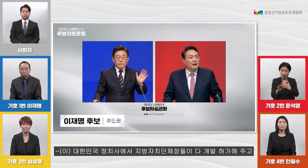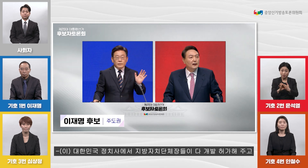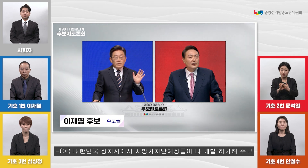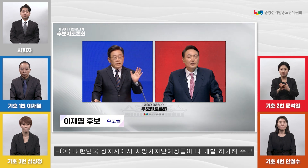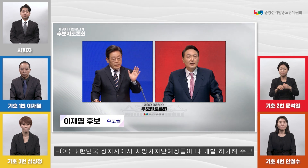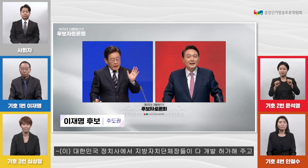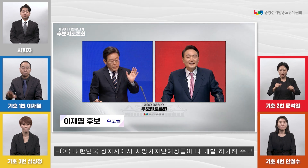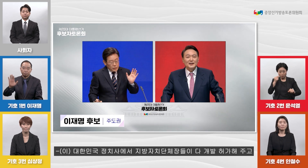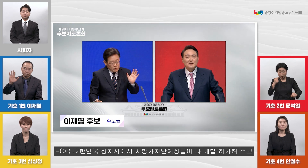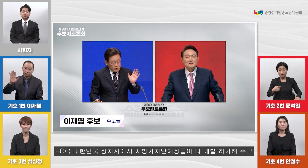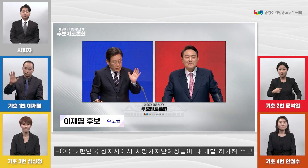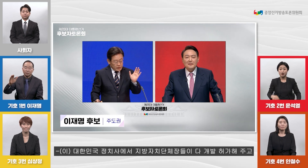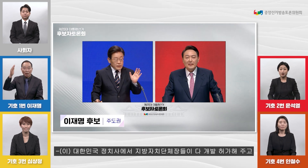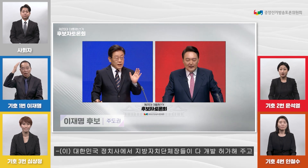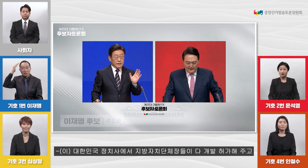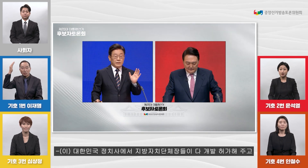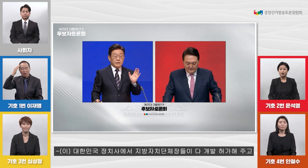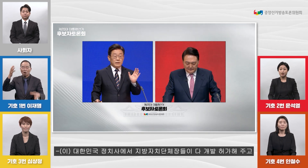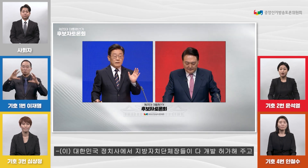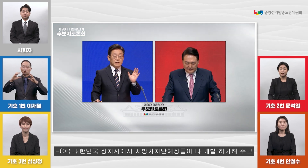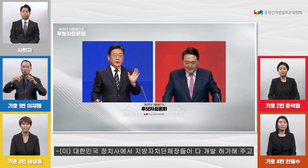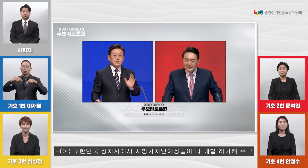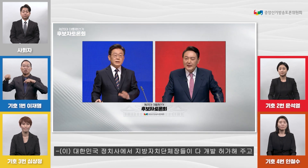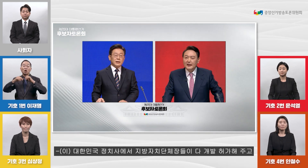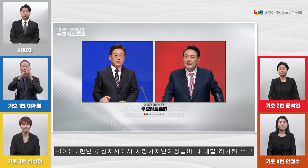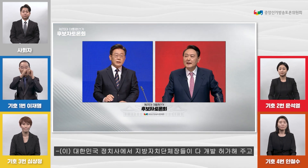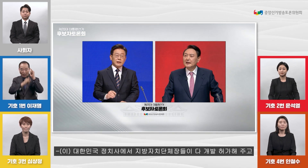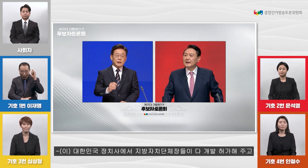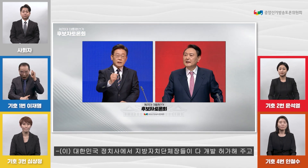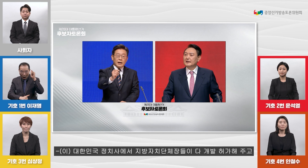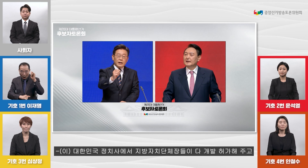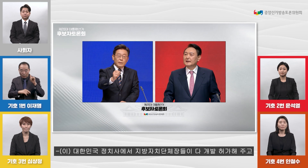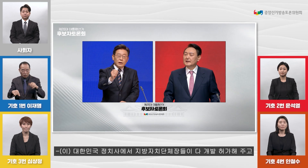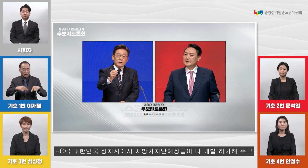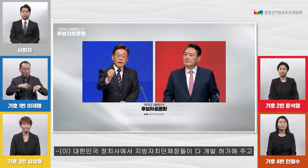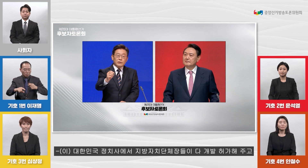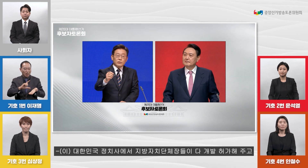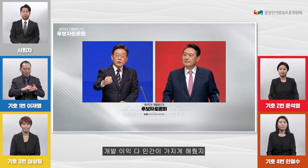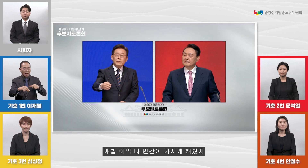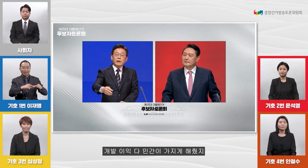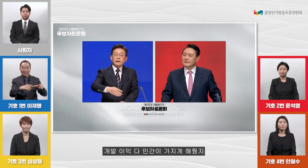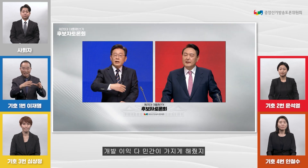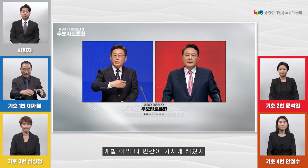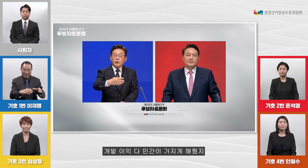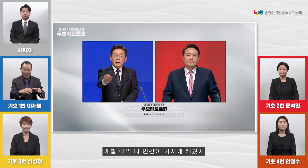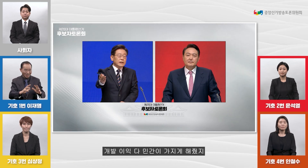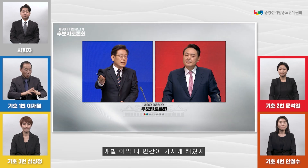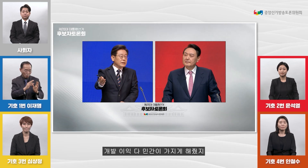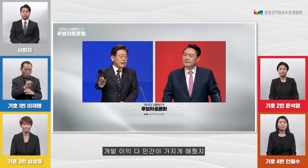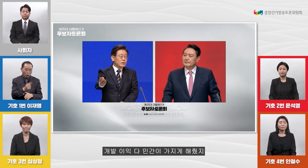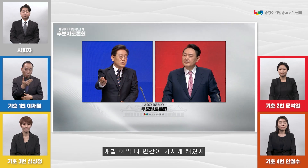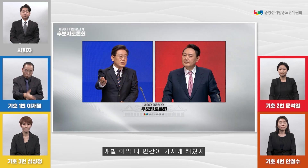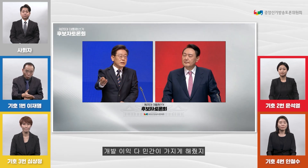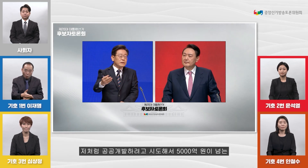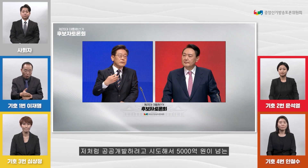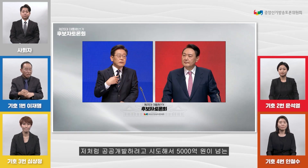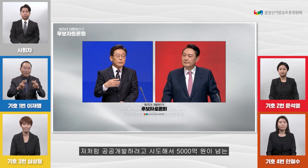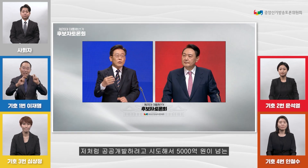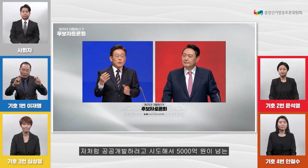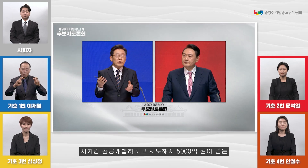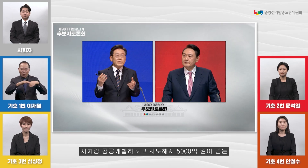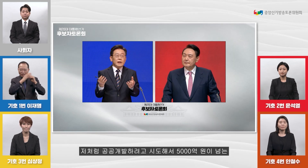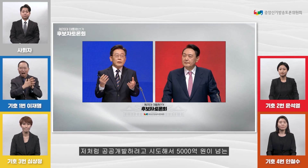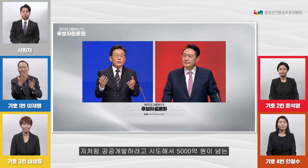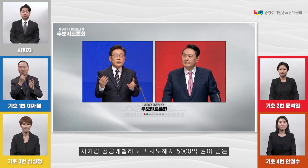자, 대한민국 정치사에서 지방자치단체장들이 다 개발 허가해주고 개발 이익 다 민간이 가지게 해줬지